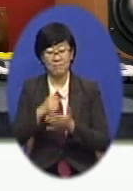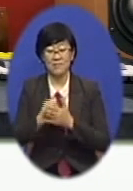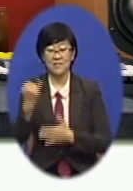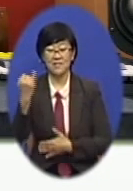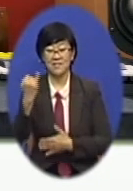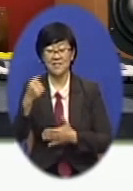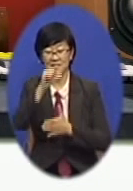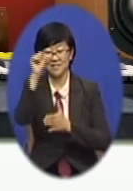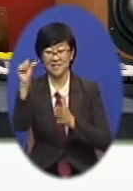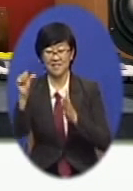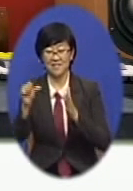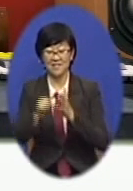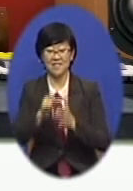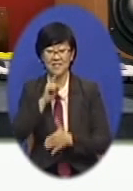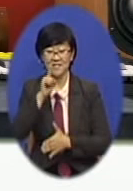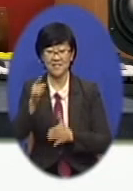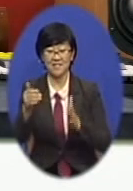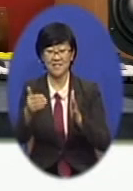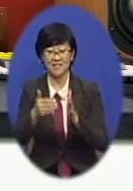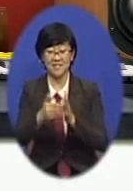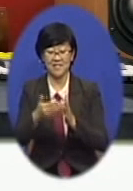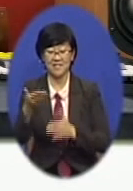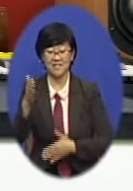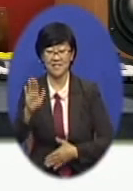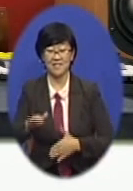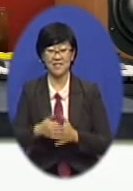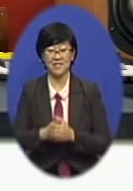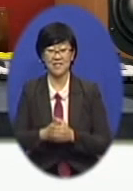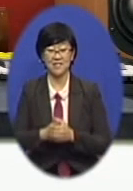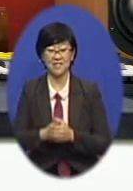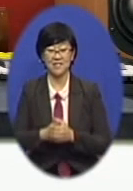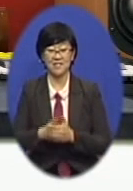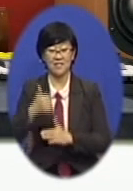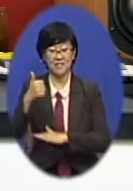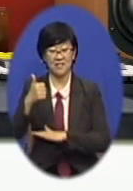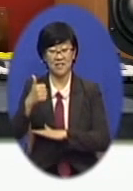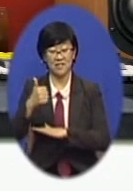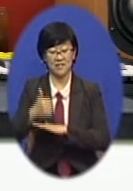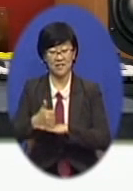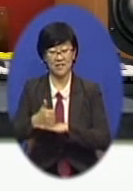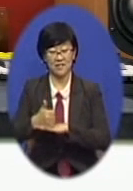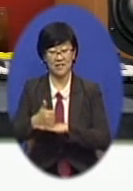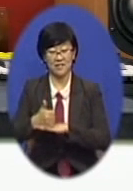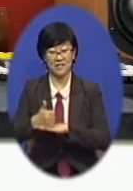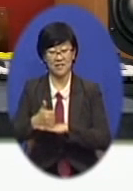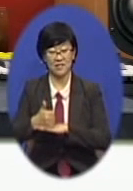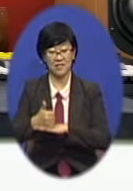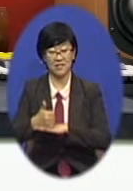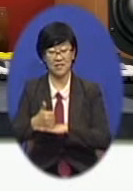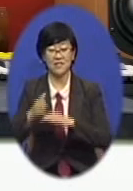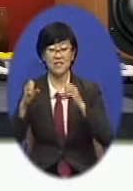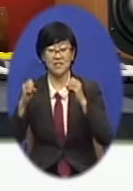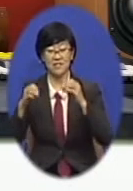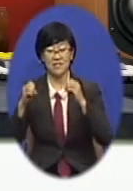여자의 일생을 신청해봤어요. 네. 근데 맨 끝자리라 끝날 머리라 얘기를